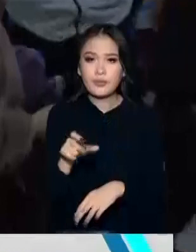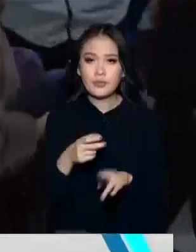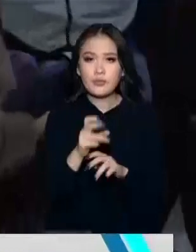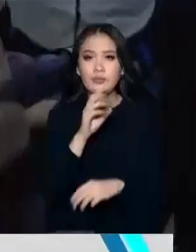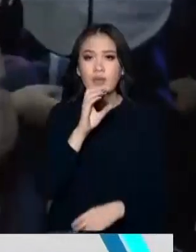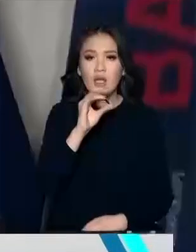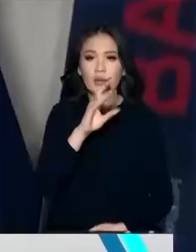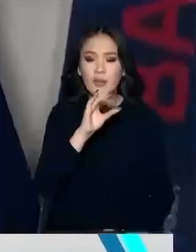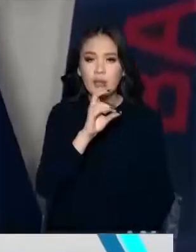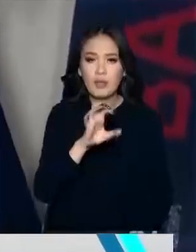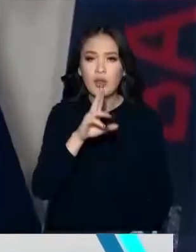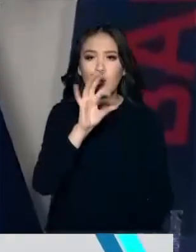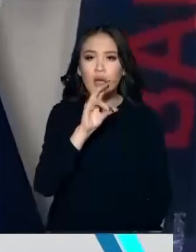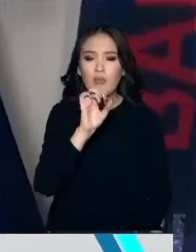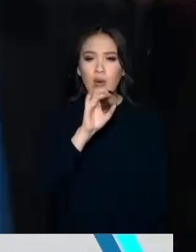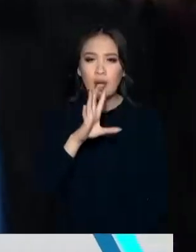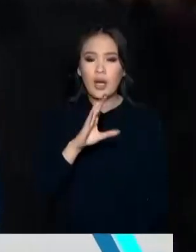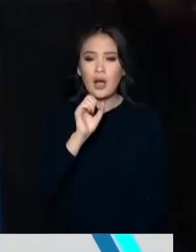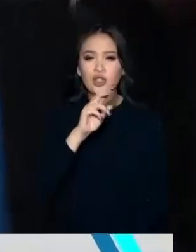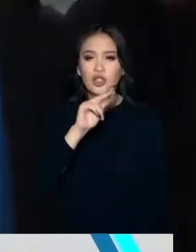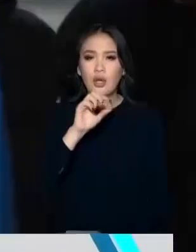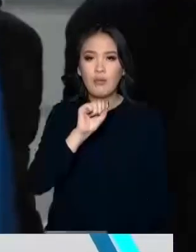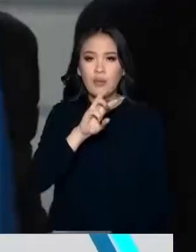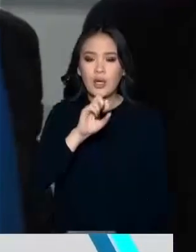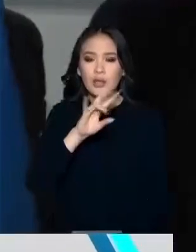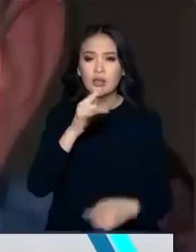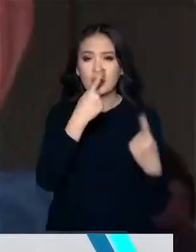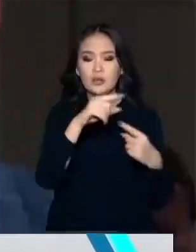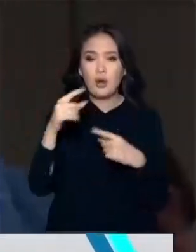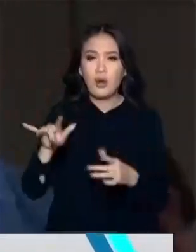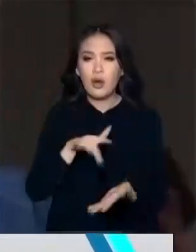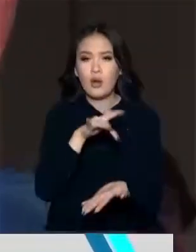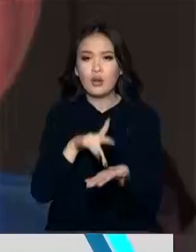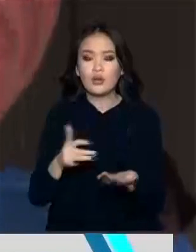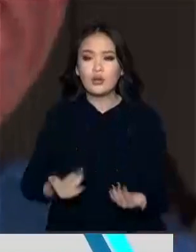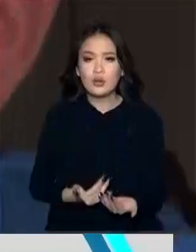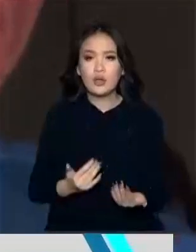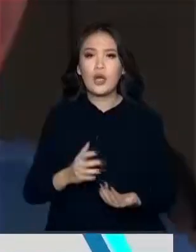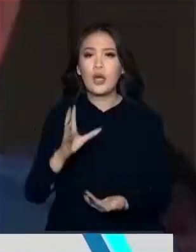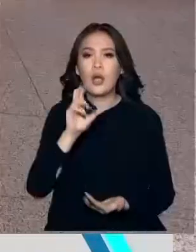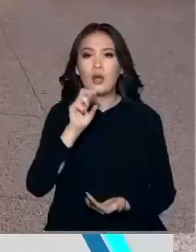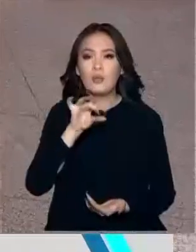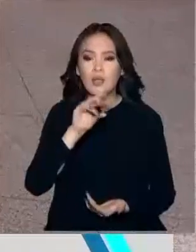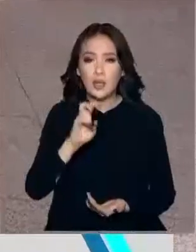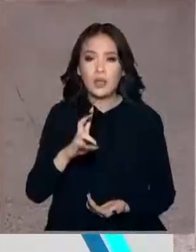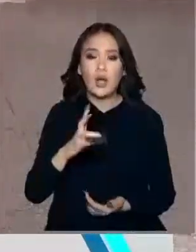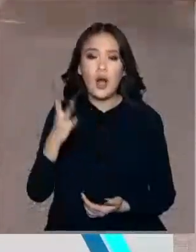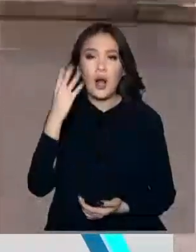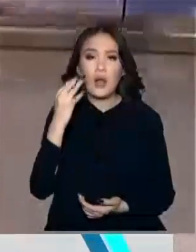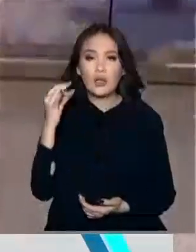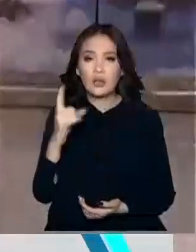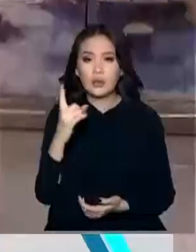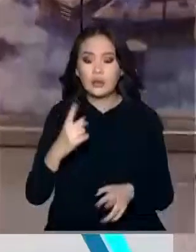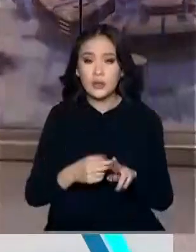Бахриджан Ельмембет, Данияр Кунакпай, Арман Чамани. Они живут в разных городах. Капитан из Алматы. Киберспорт – это когда расстояние не